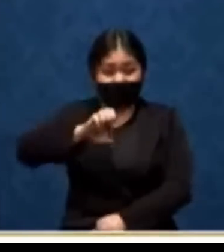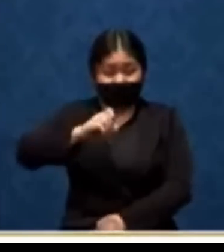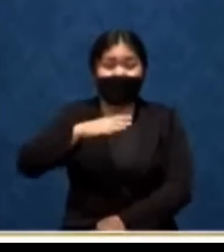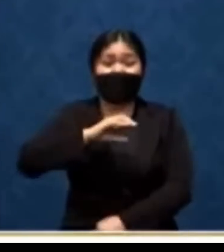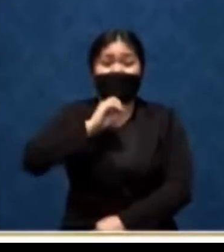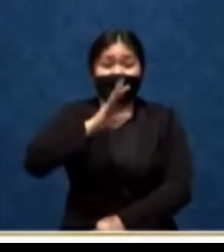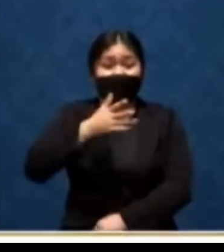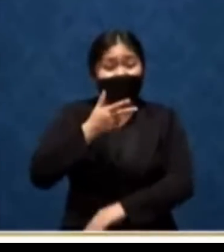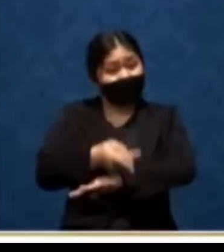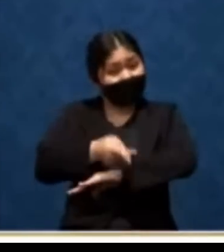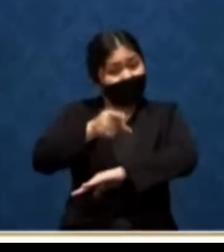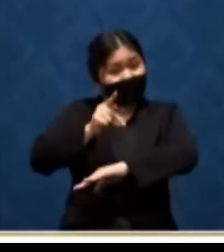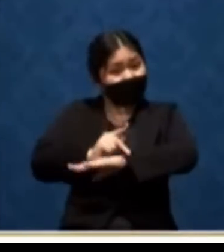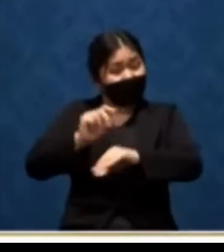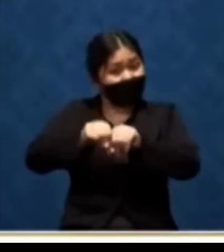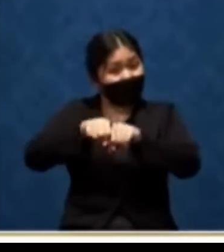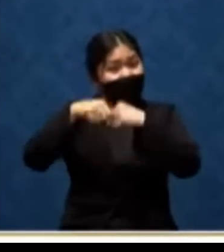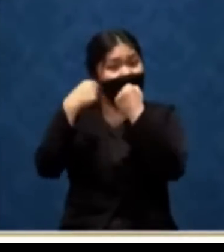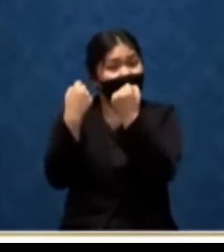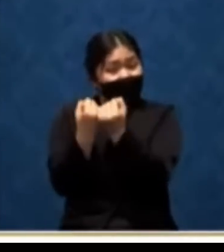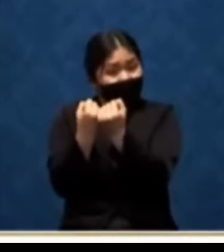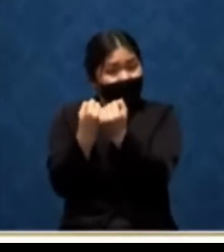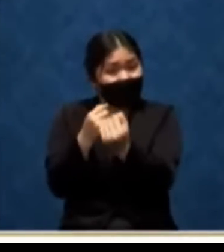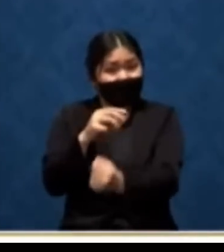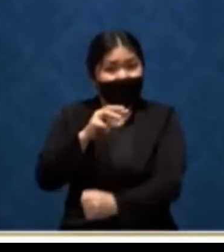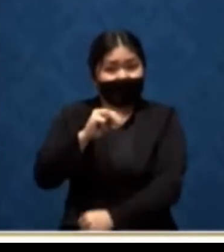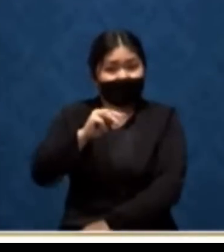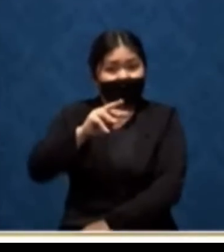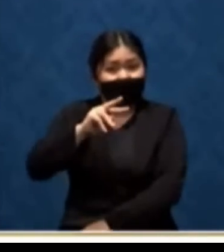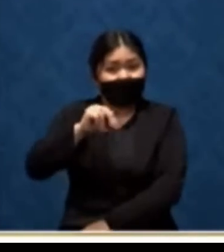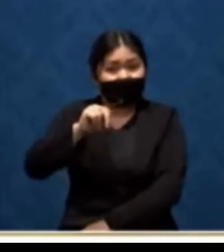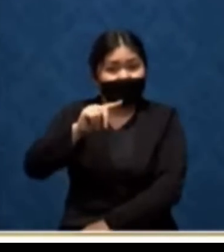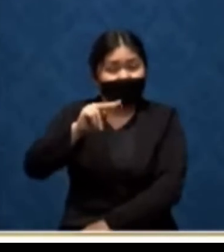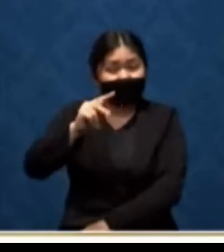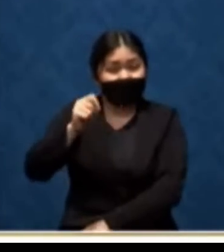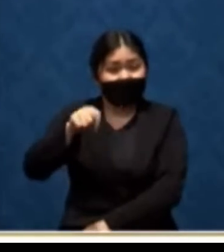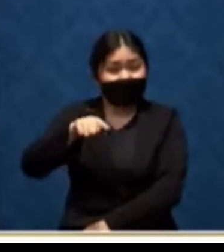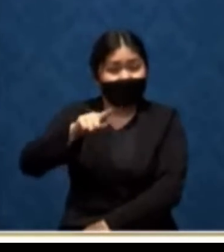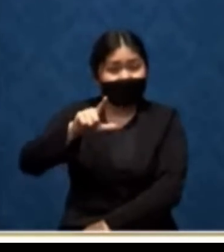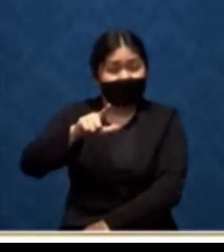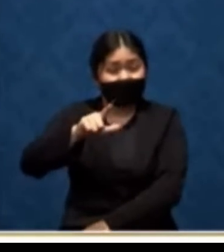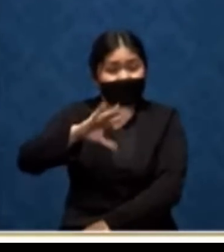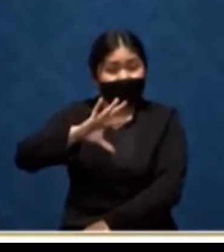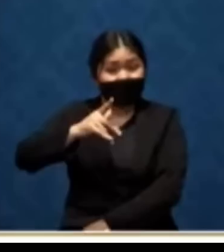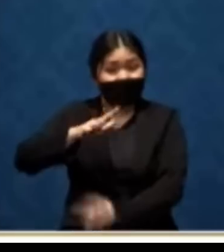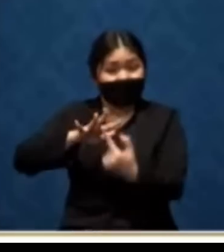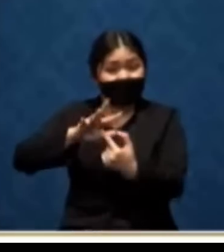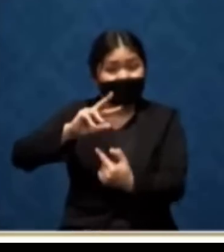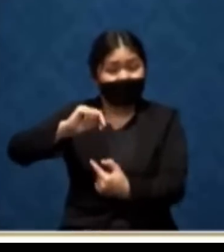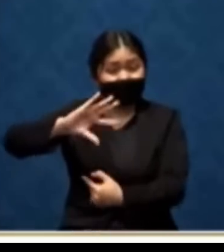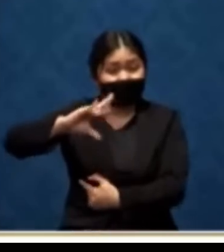ที่ชื่อว่าสมาคมมณฑลซานซีสมาคมแห่งประเทศไทยโด